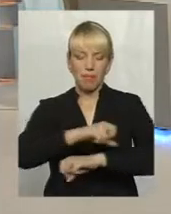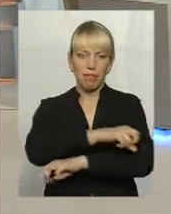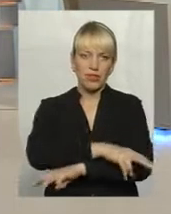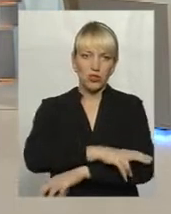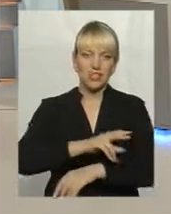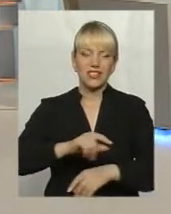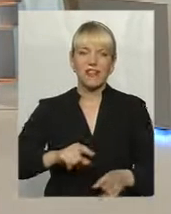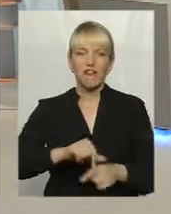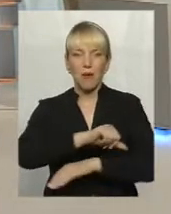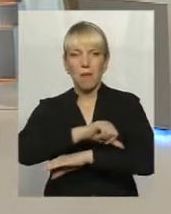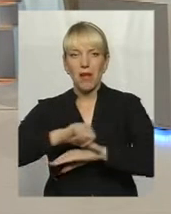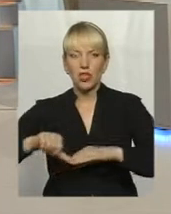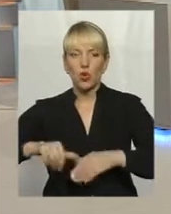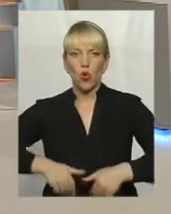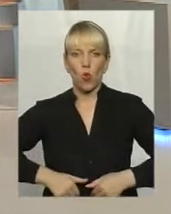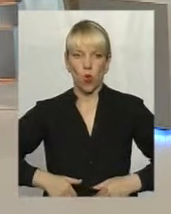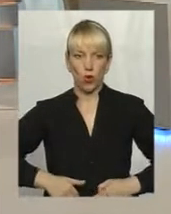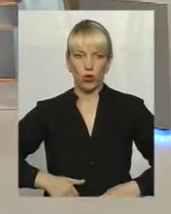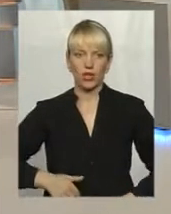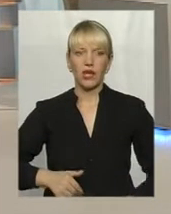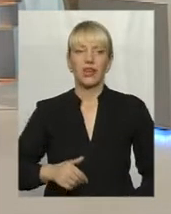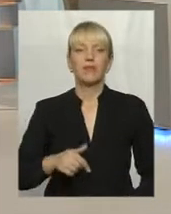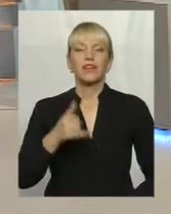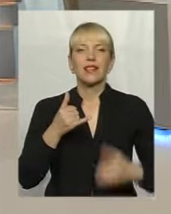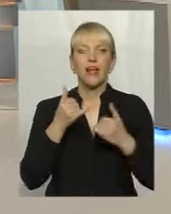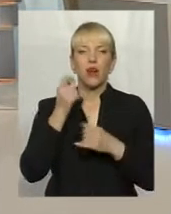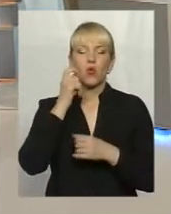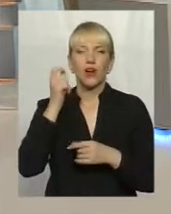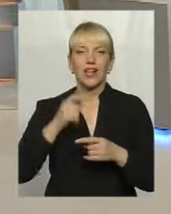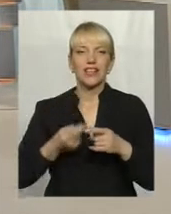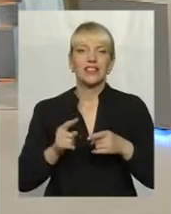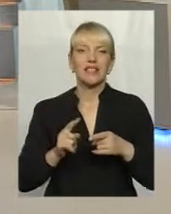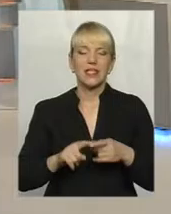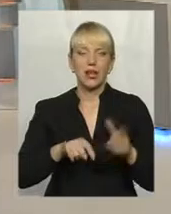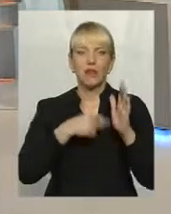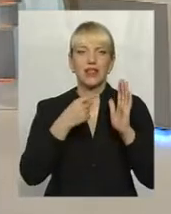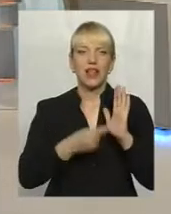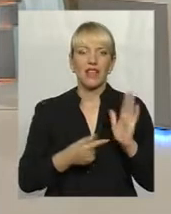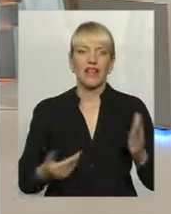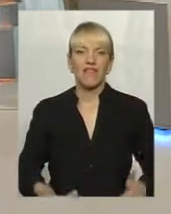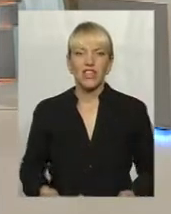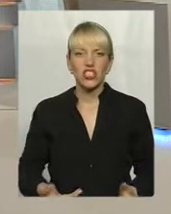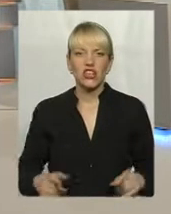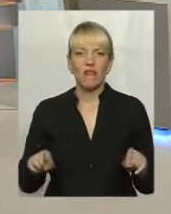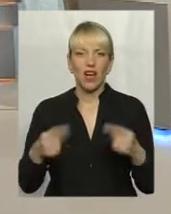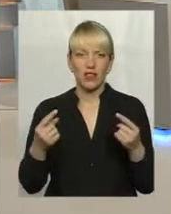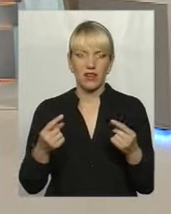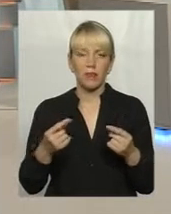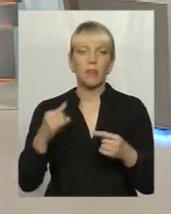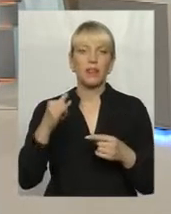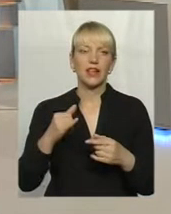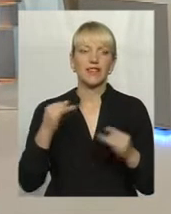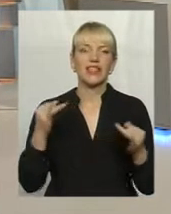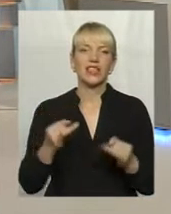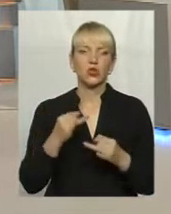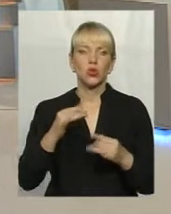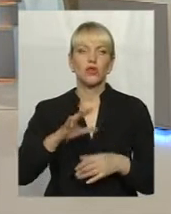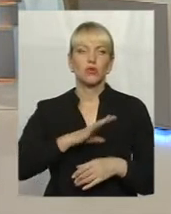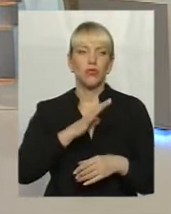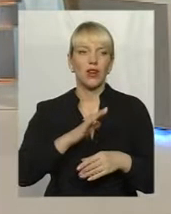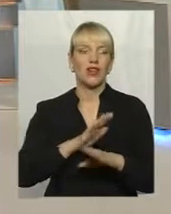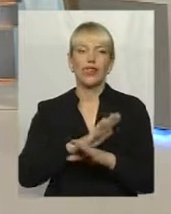не питання товару. Це в кінцевому етапі питання виживання їхньої родини, їхньої сім'ї. І, на жаль, в історії відбувалося так